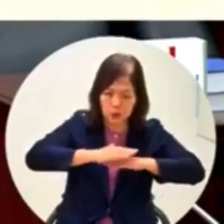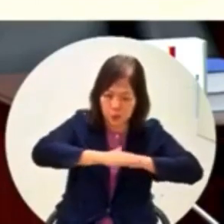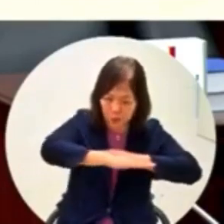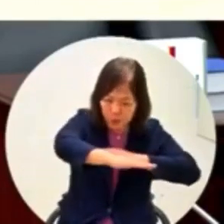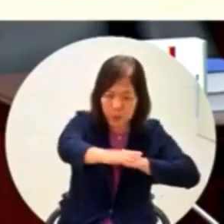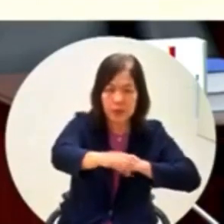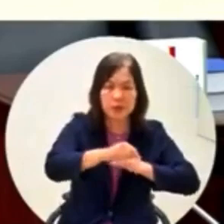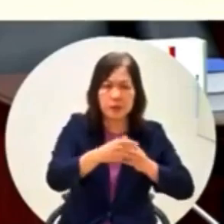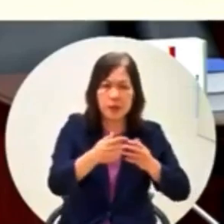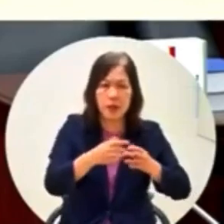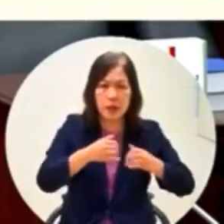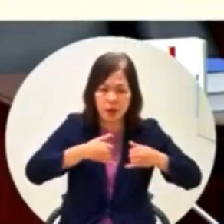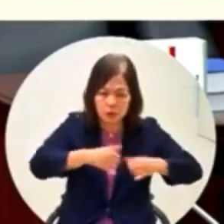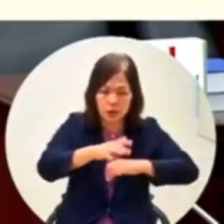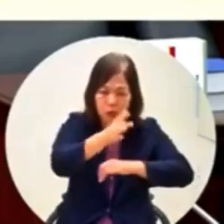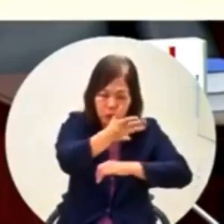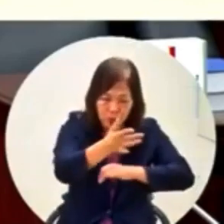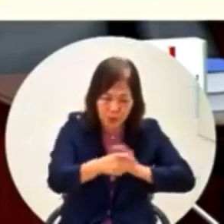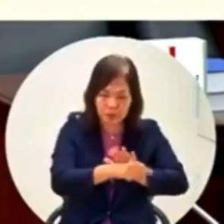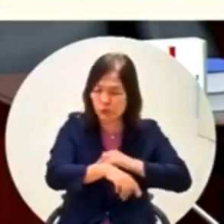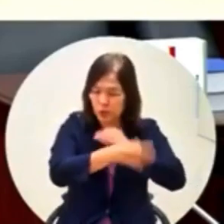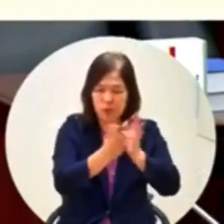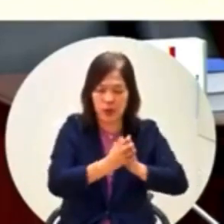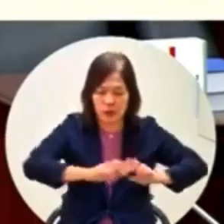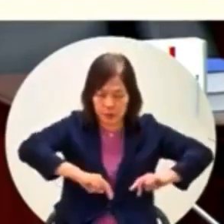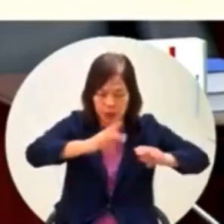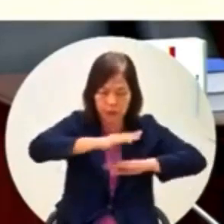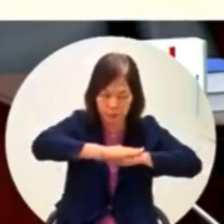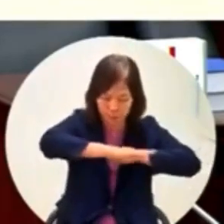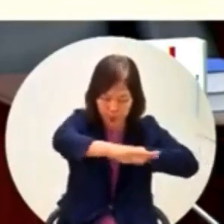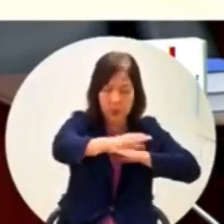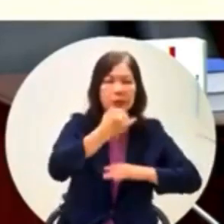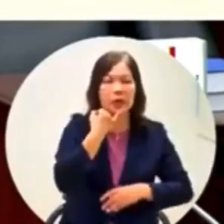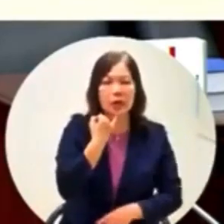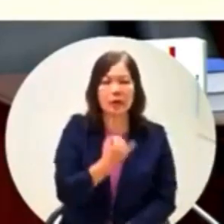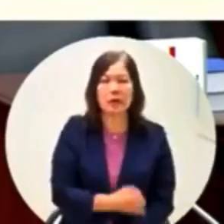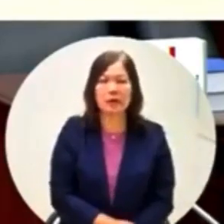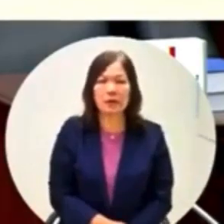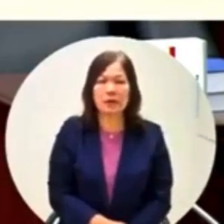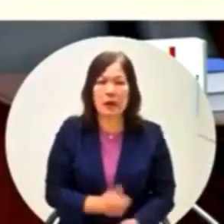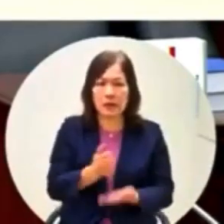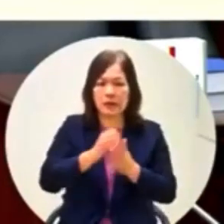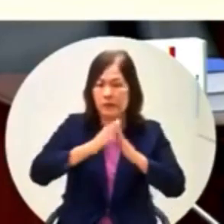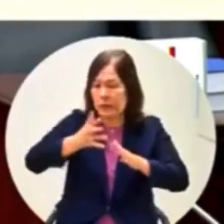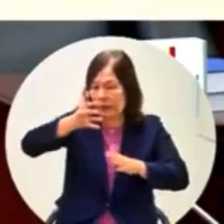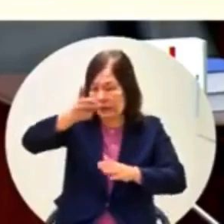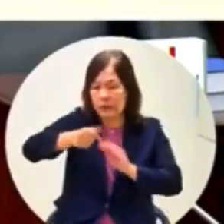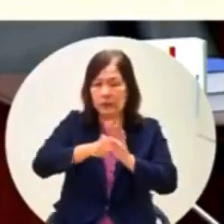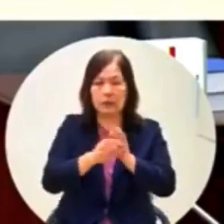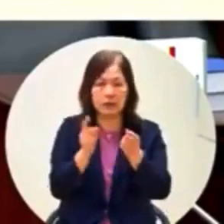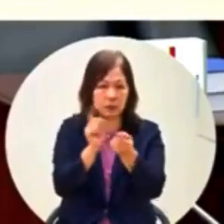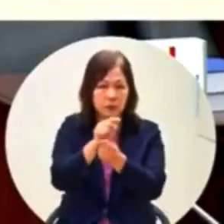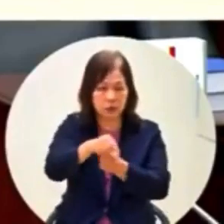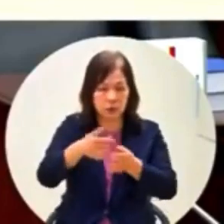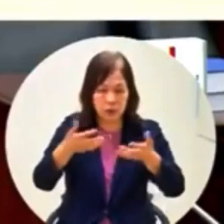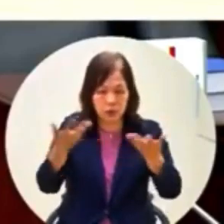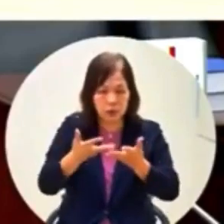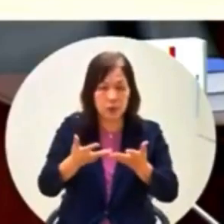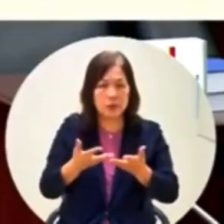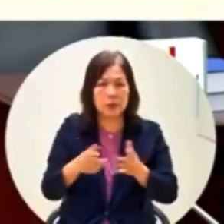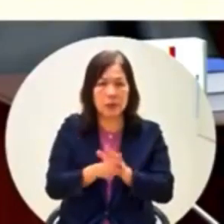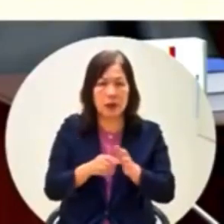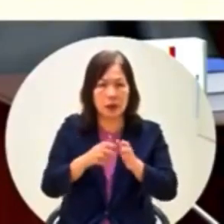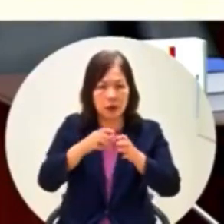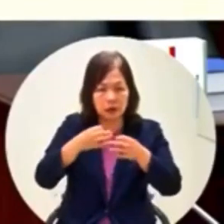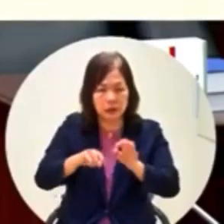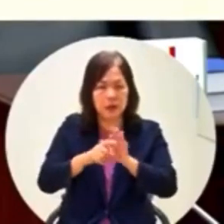的这个恶名把它除掉，把它做好。那请市长来做针对这个路平专案，你来做简单的一